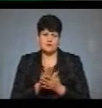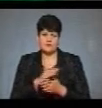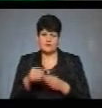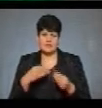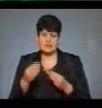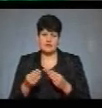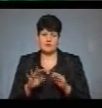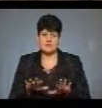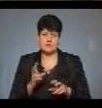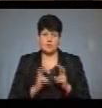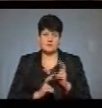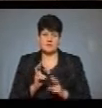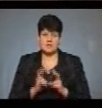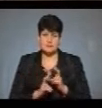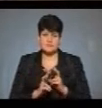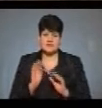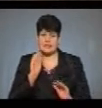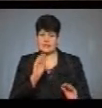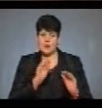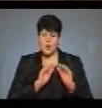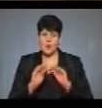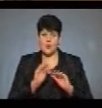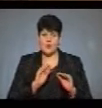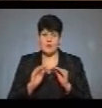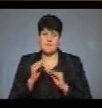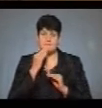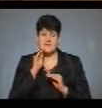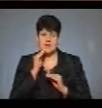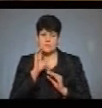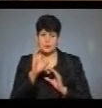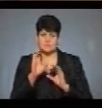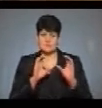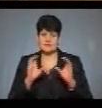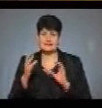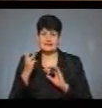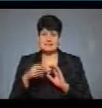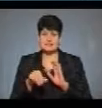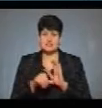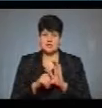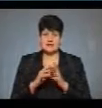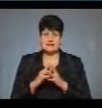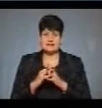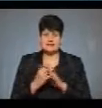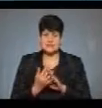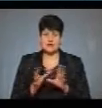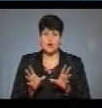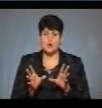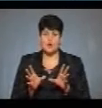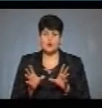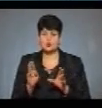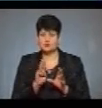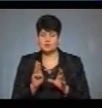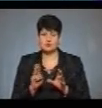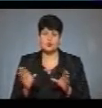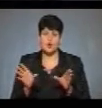місцевому підприємстві. Задекорували пряниковими кульками із назвами 36 сіл Шумської об'єднаної територіальної